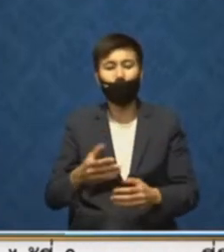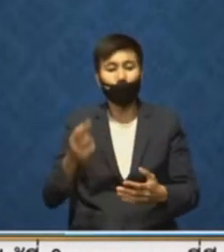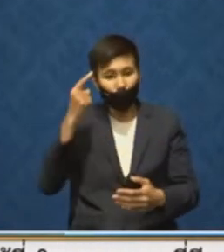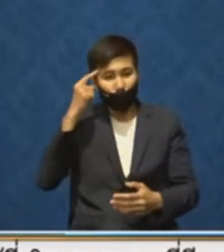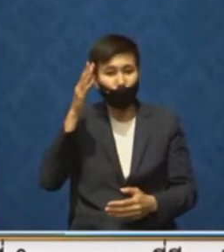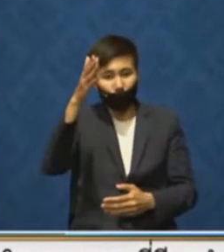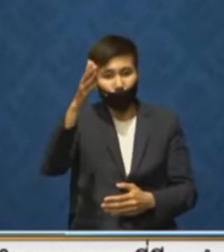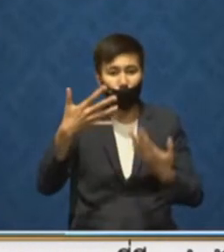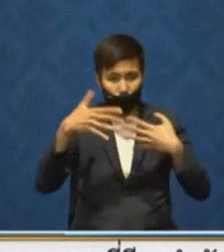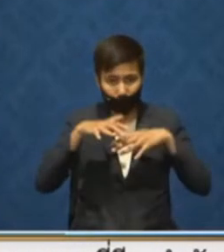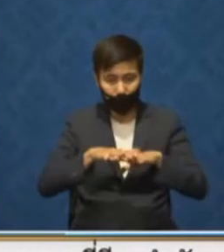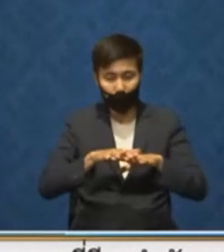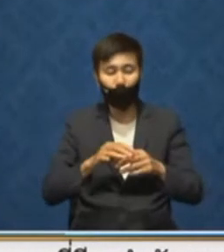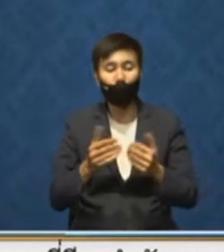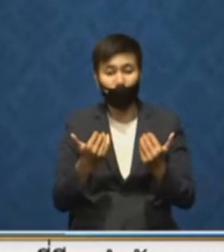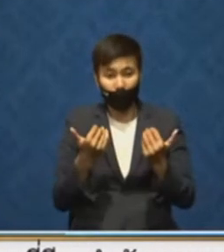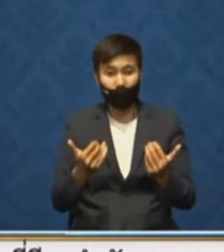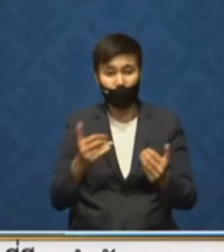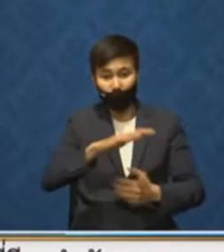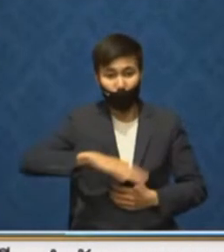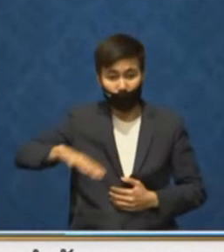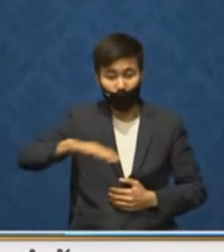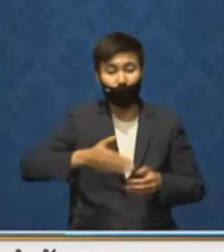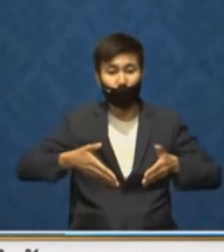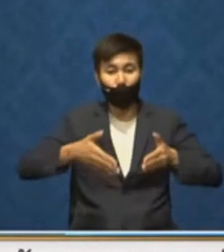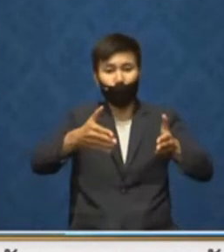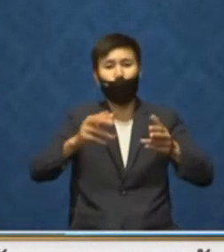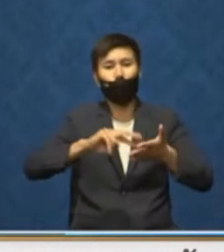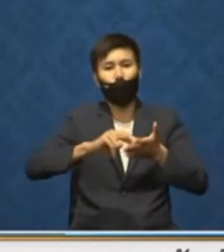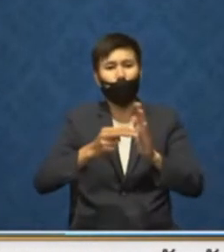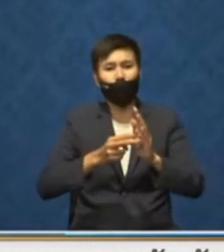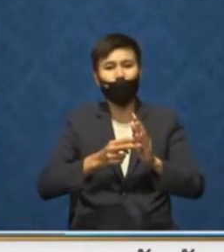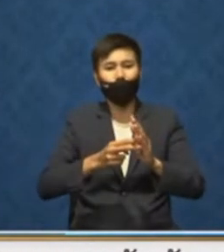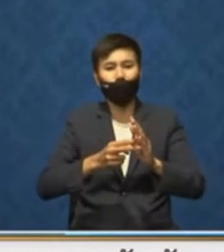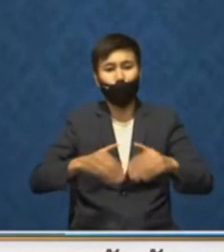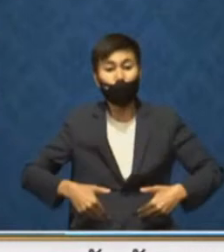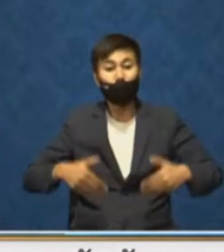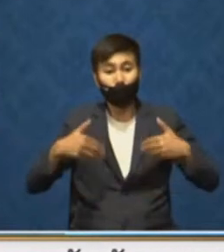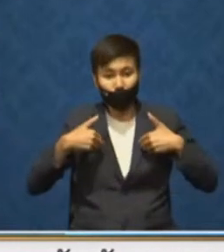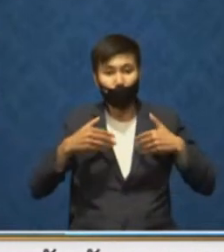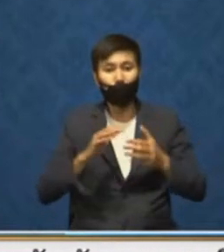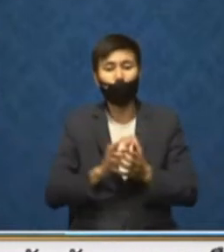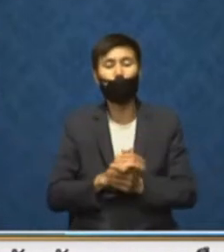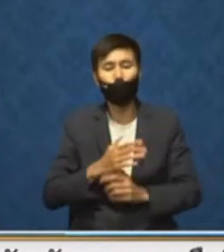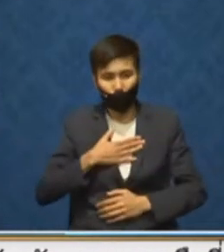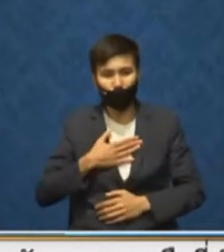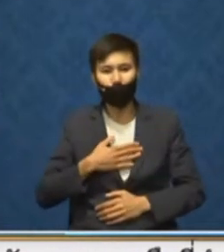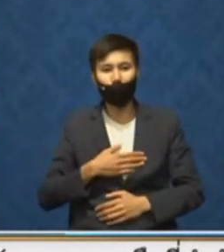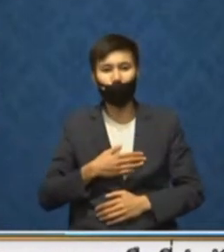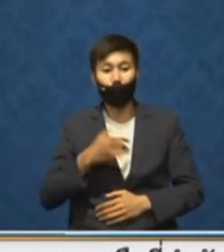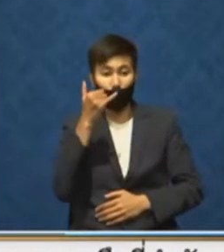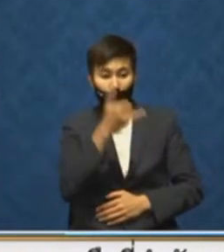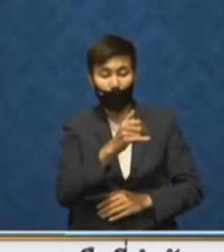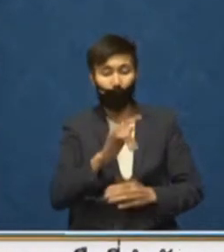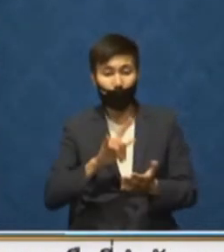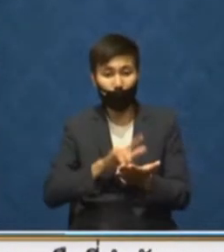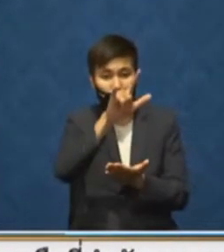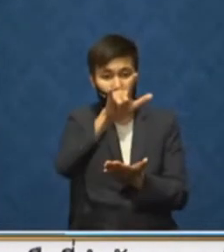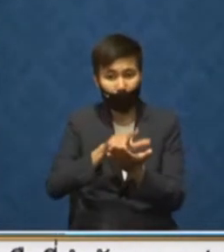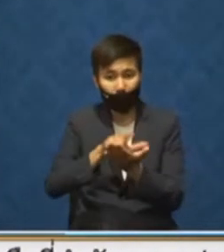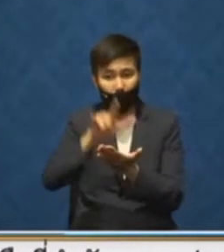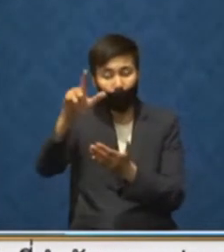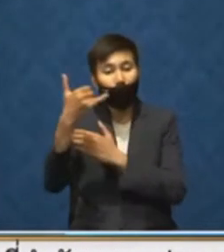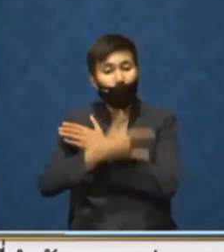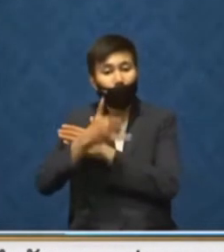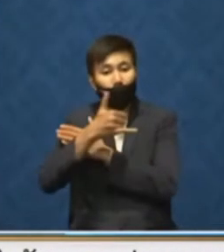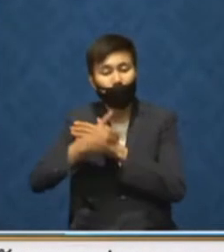สิ่งเหล่านี้ผมอยากจะเรียนว่าถนนมันคือชีวิตนะผมเคยกลับแล้วผมไปหลายประเทศครับอ่าผมไม่ดูเนี่ยพาผมไป